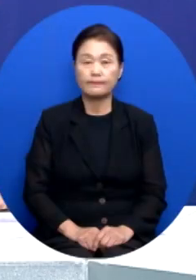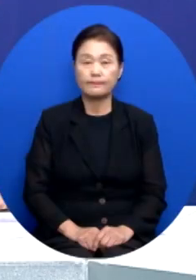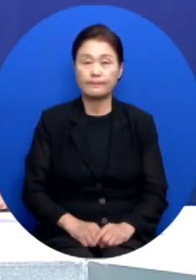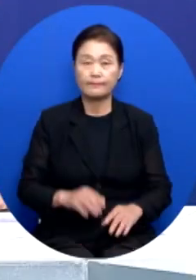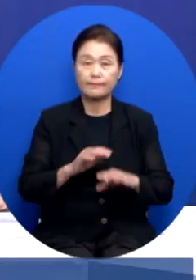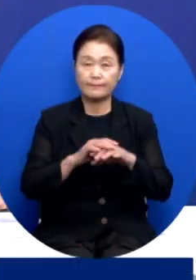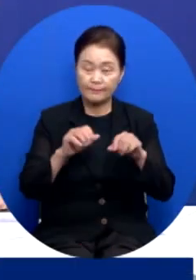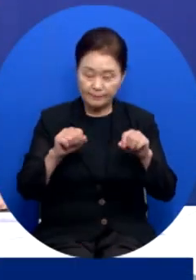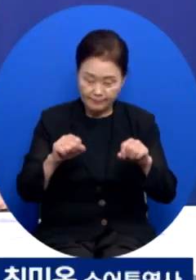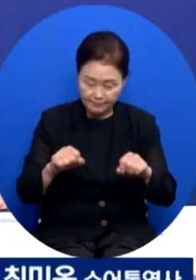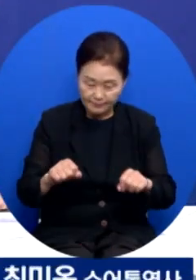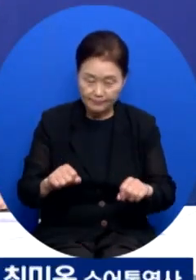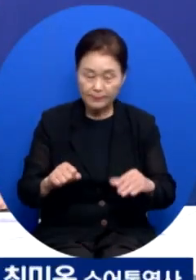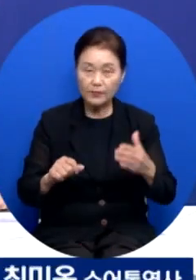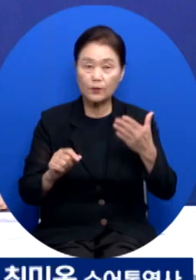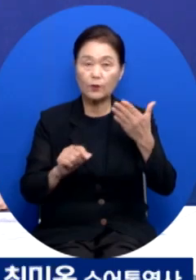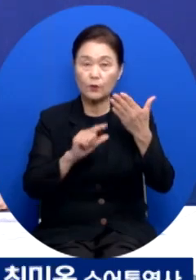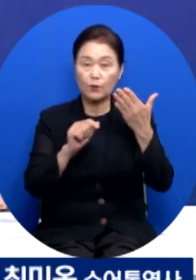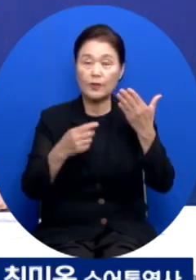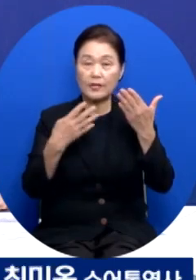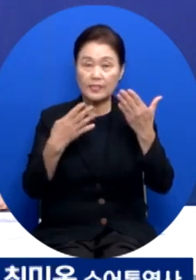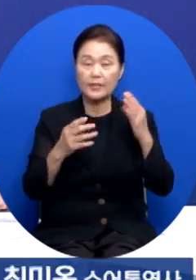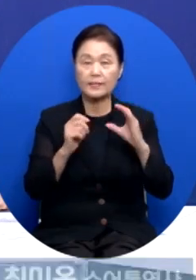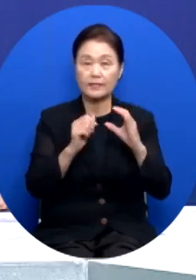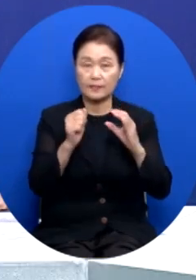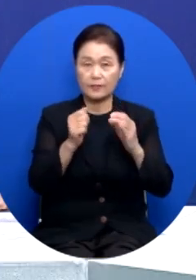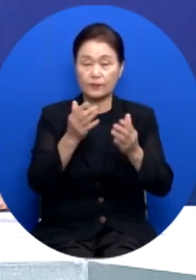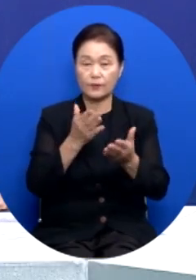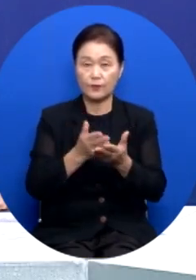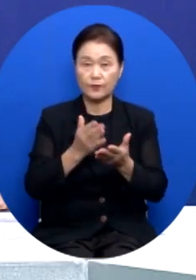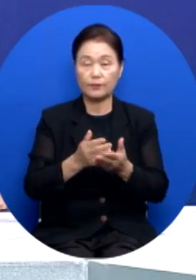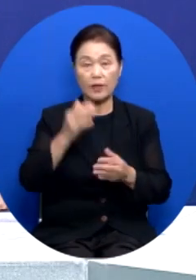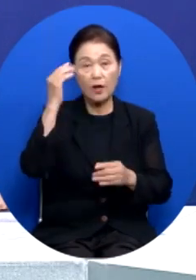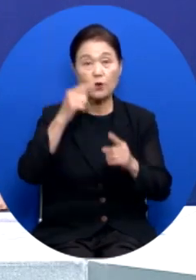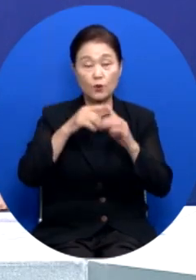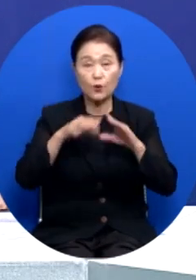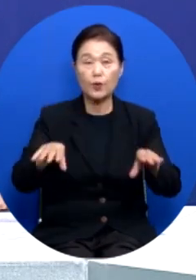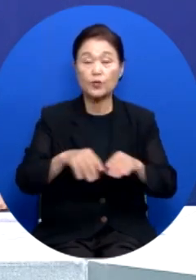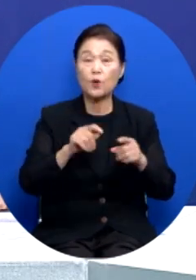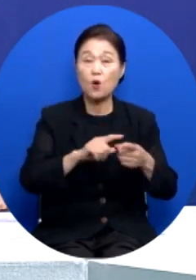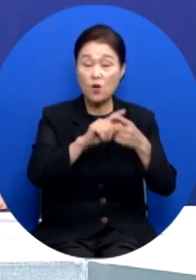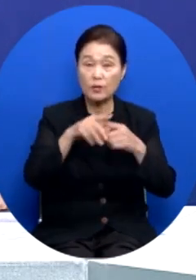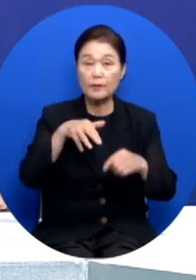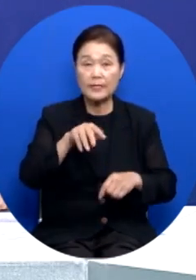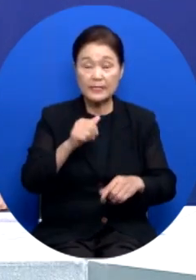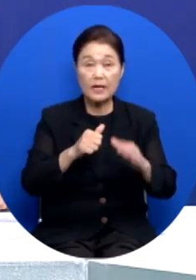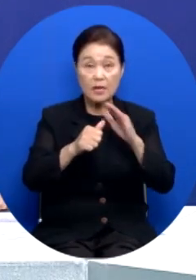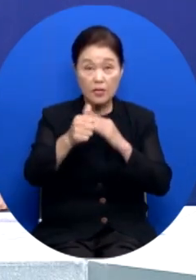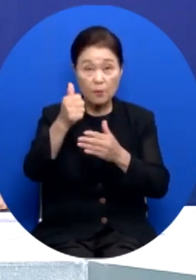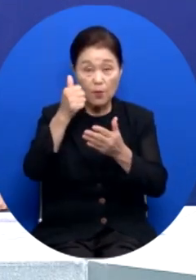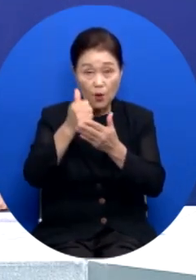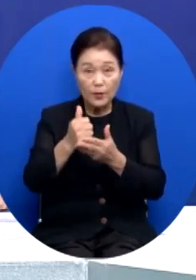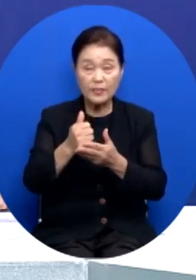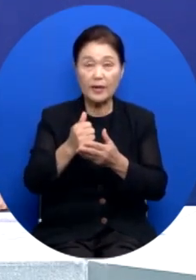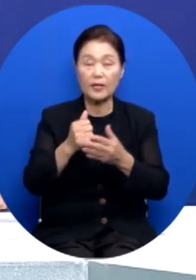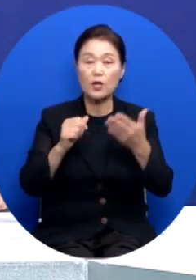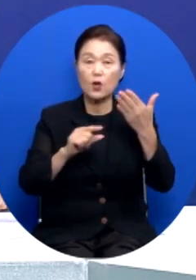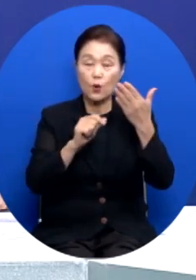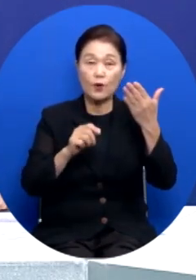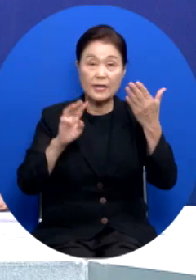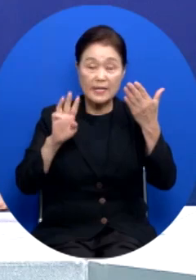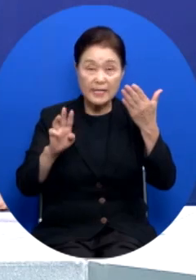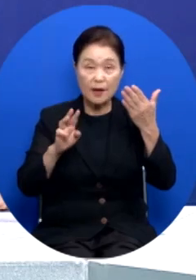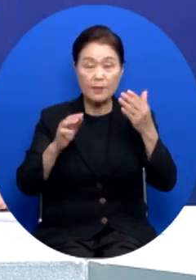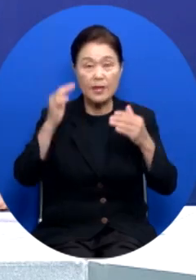시청자 여러분 안녕하십니까? 9월 4일 CTS 뉴스입니다. 한국교회 총연합회 장종현 대표회장이 3일